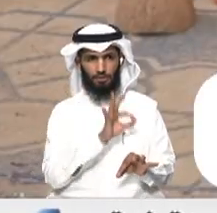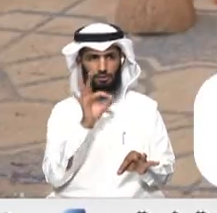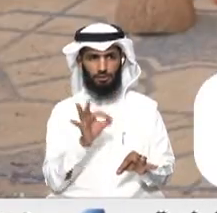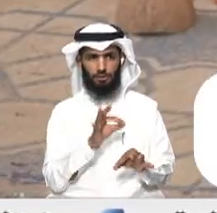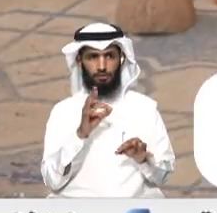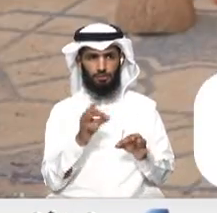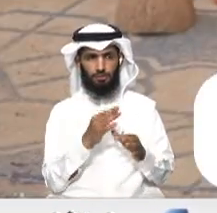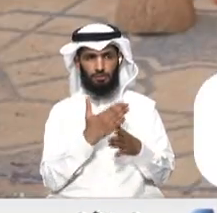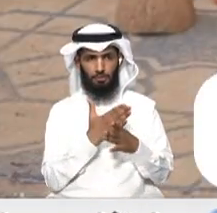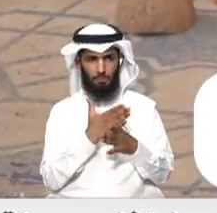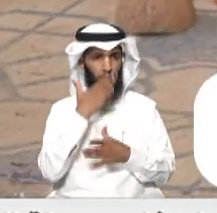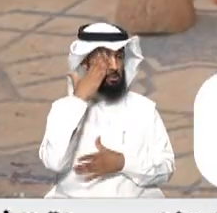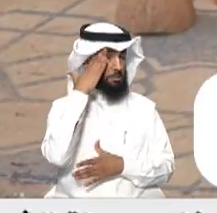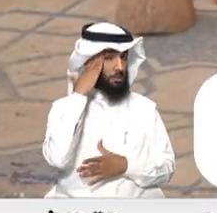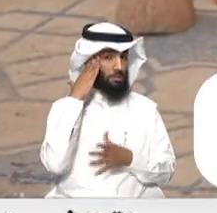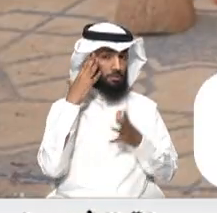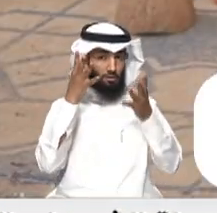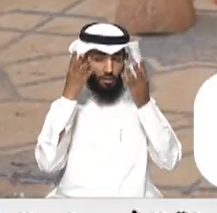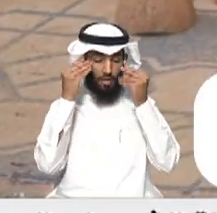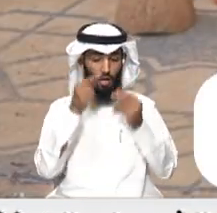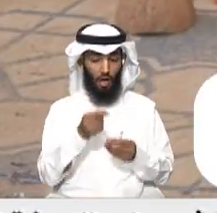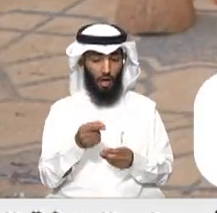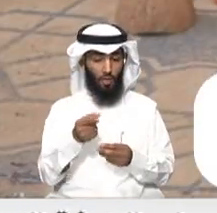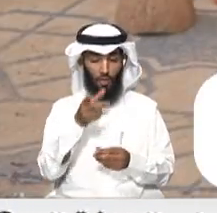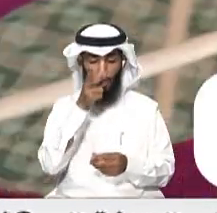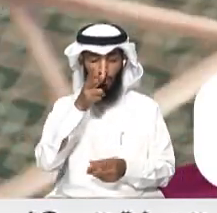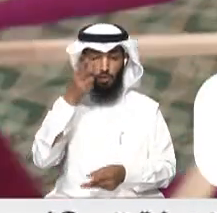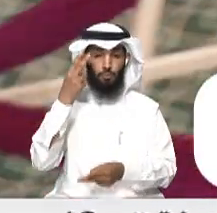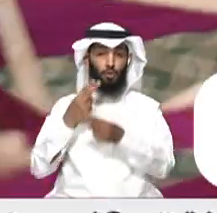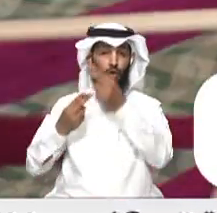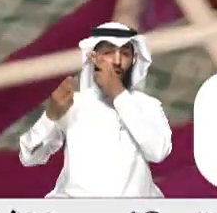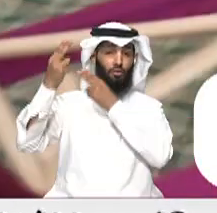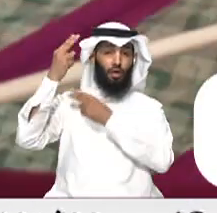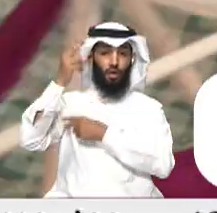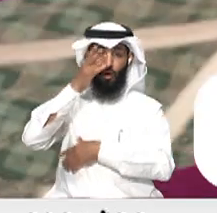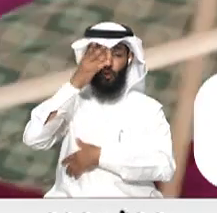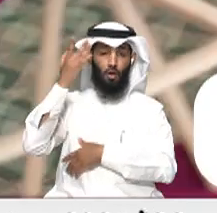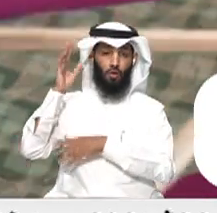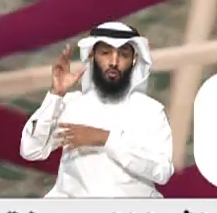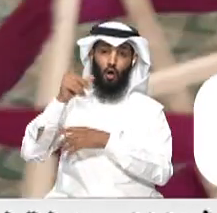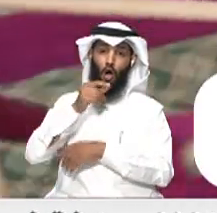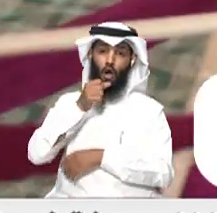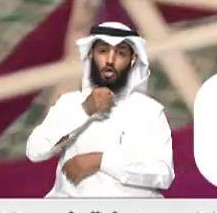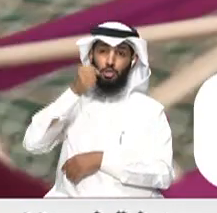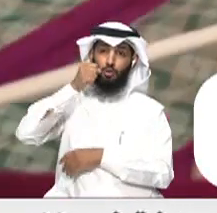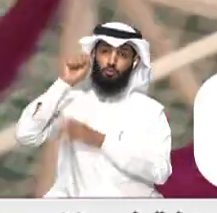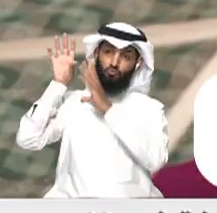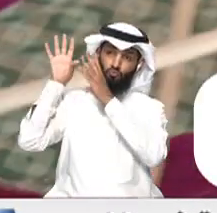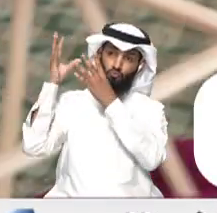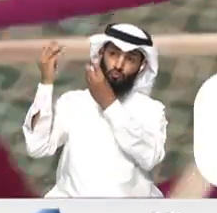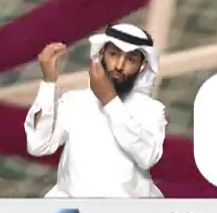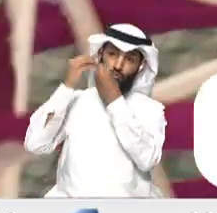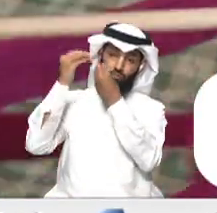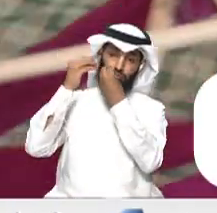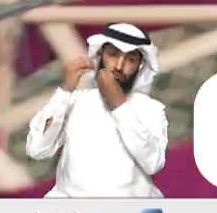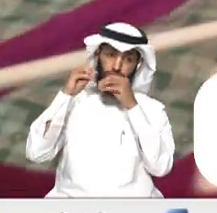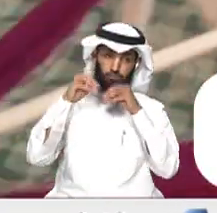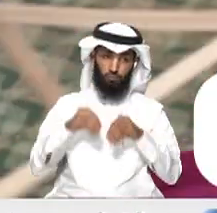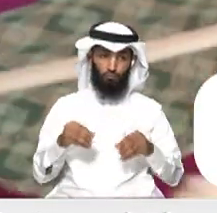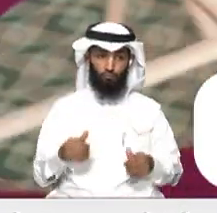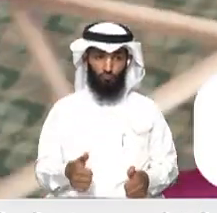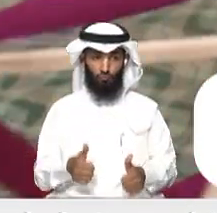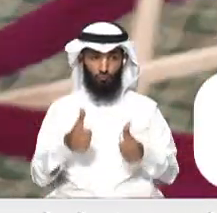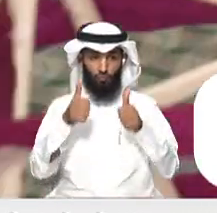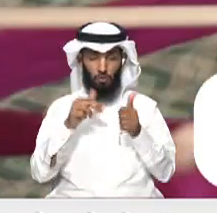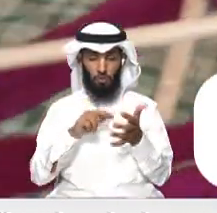منها، من هذه مهنة قديمة تراثية يشتغلوا على كل فاكرة، وفي الكتاب العطلات رسمية يومين مثل سيادات هاي